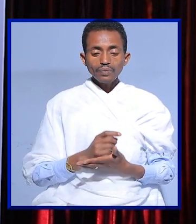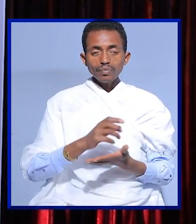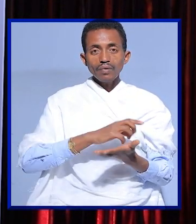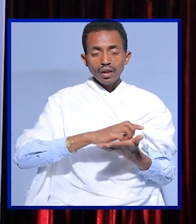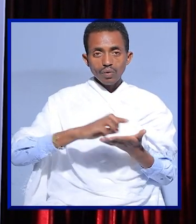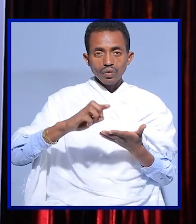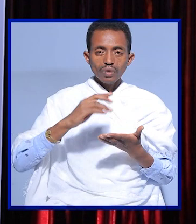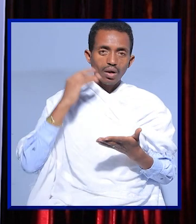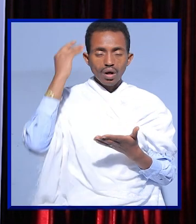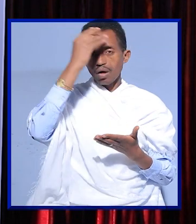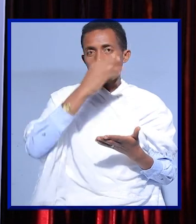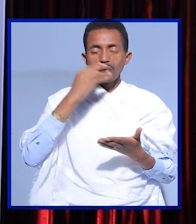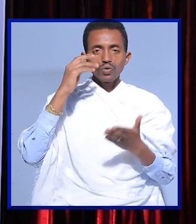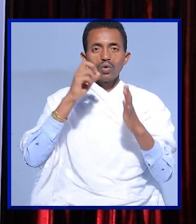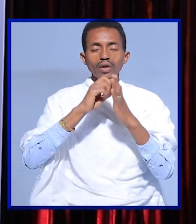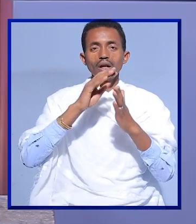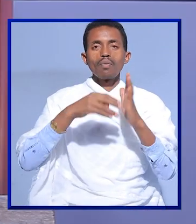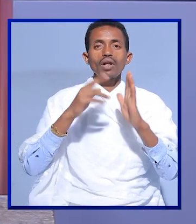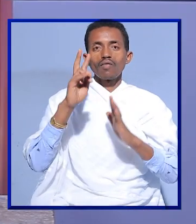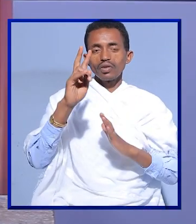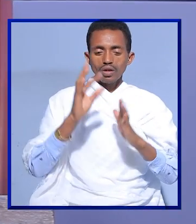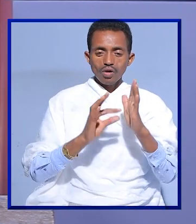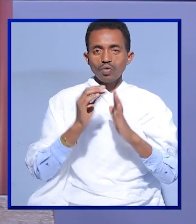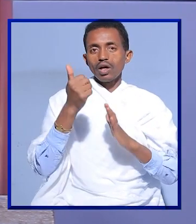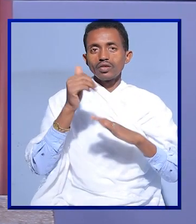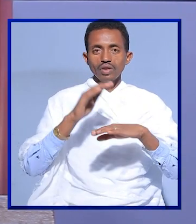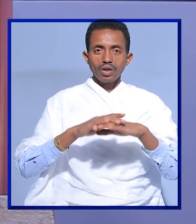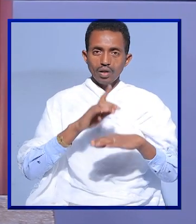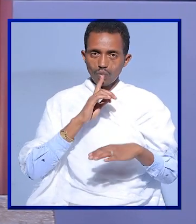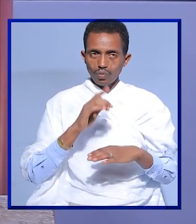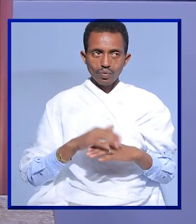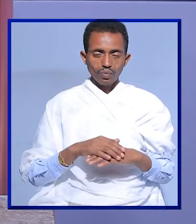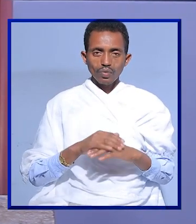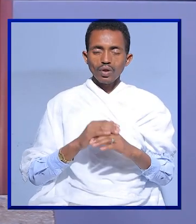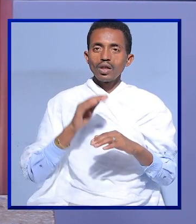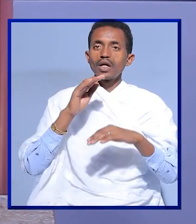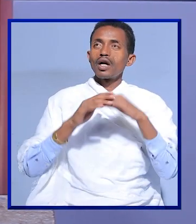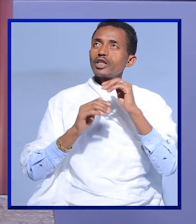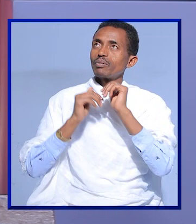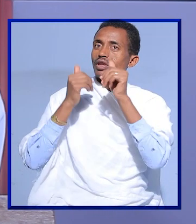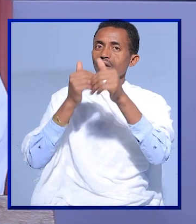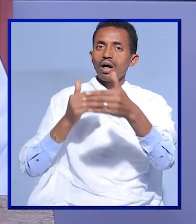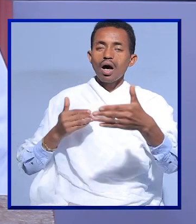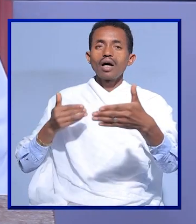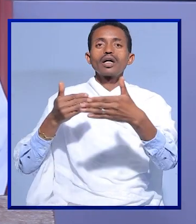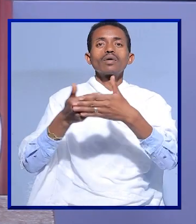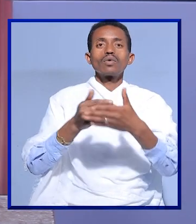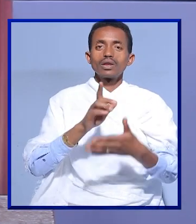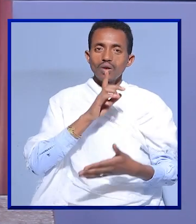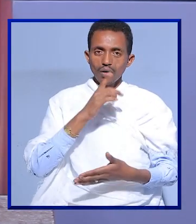የቅዱስ ማቴዎስ ወንጌል ምዕራፍ 2 ቁጥር 10 ላይ የእጅ መንሻ አቀረቡለት የሚል